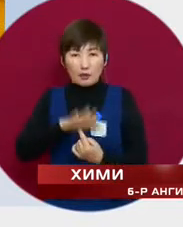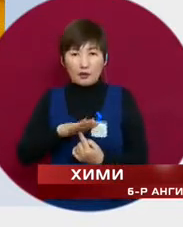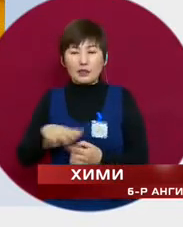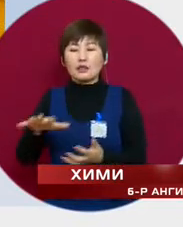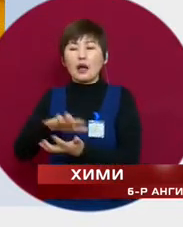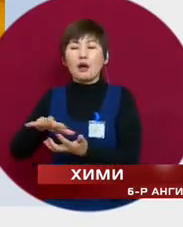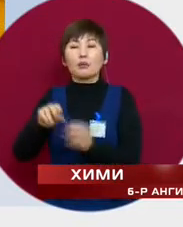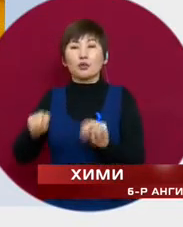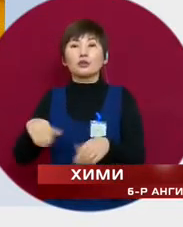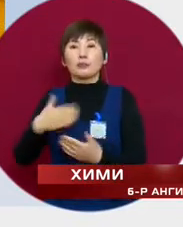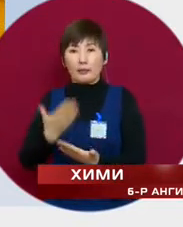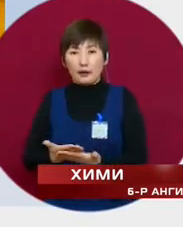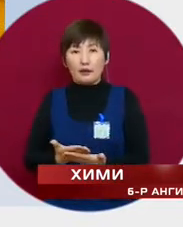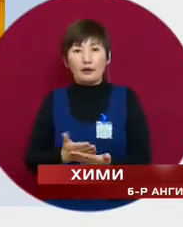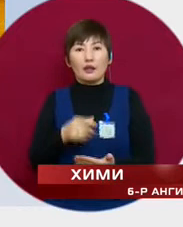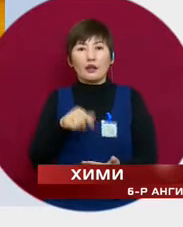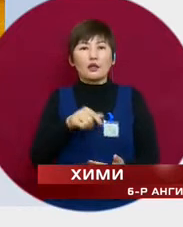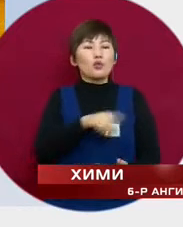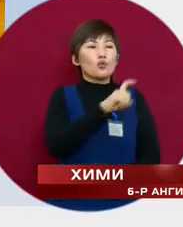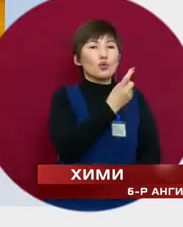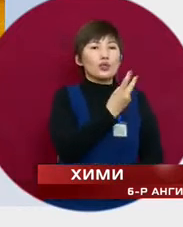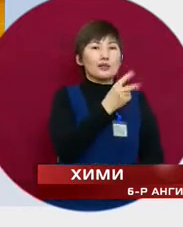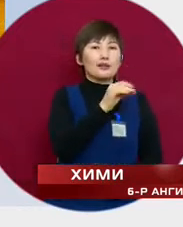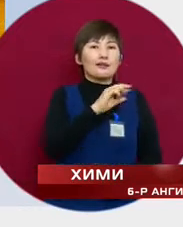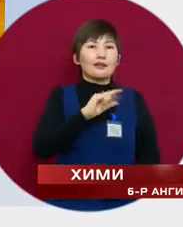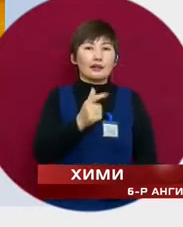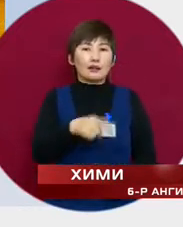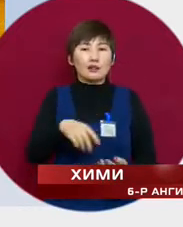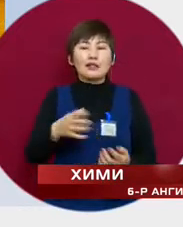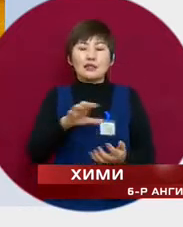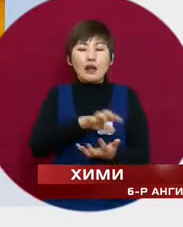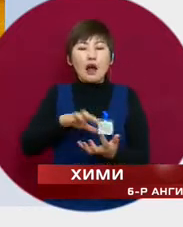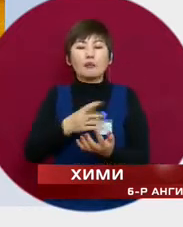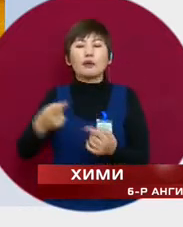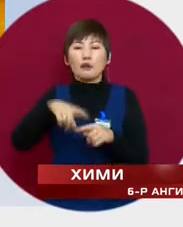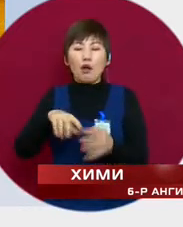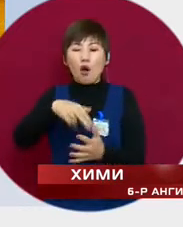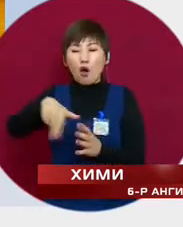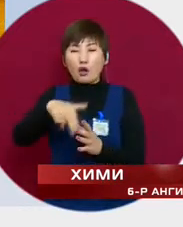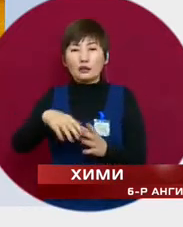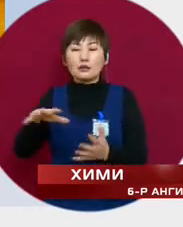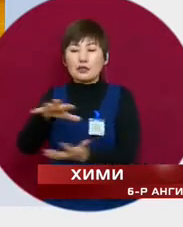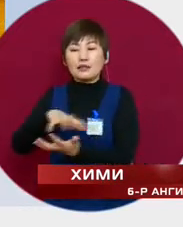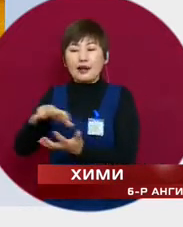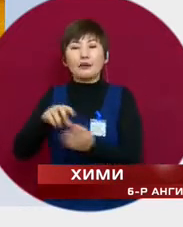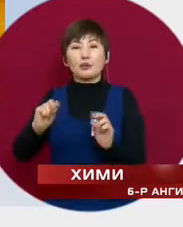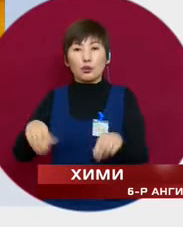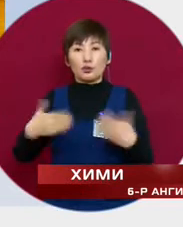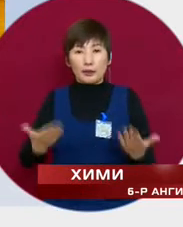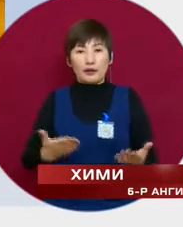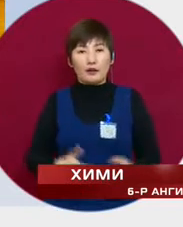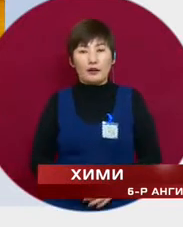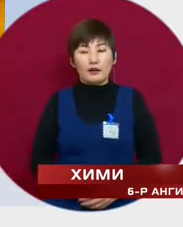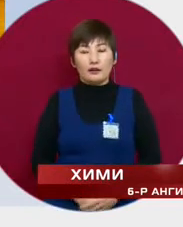байна. Өөрөөр хэлбэл хүчлэг нейтралыг суурилэг нейтралтай холих үед сармаг шинжтэй болж байна.